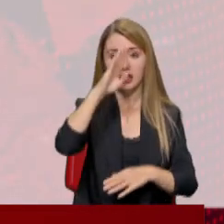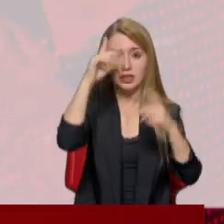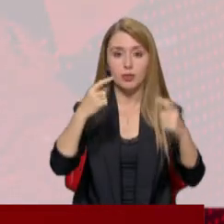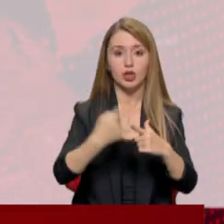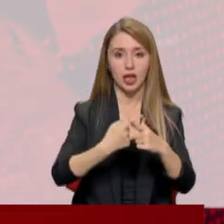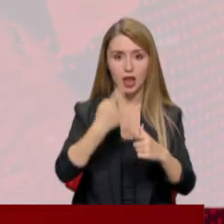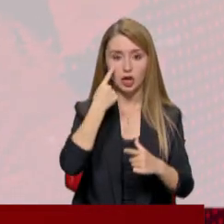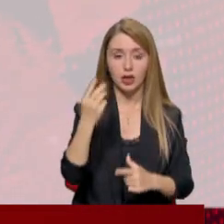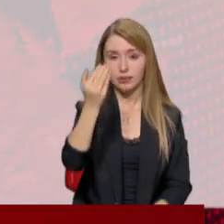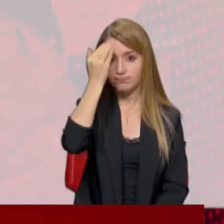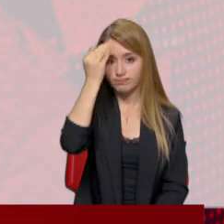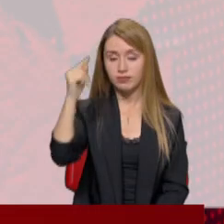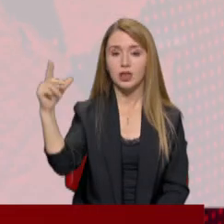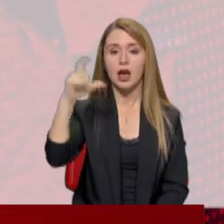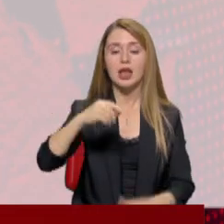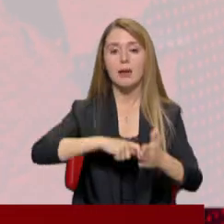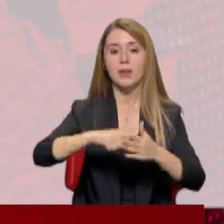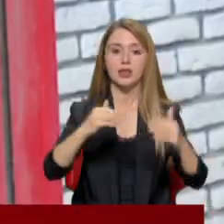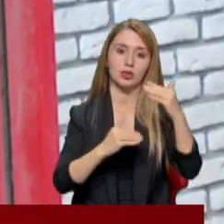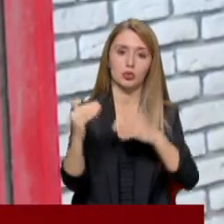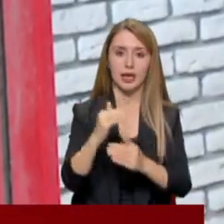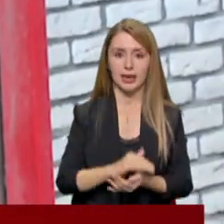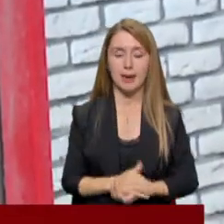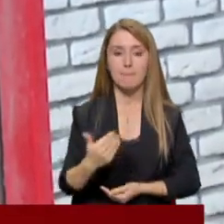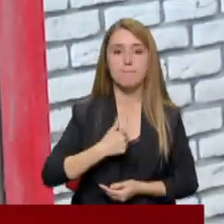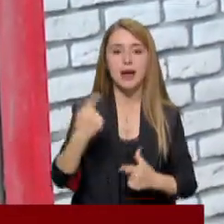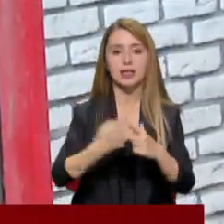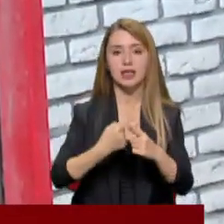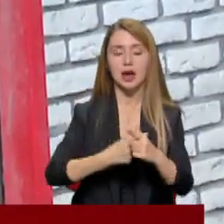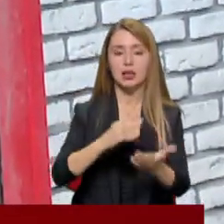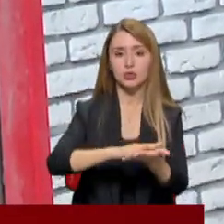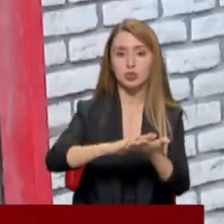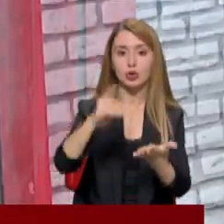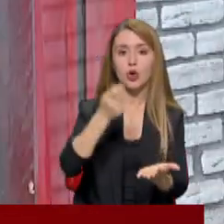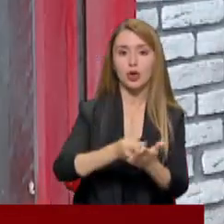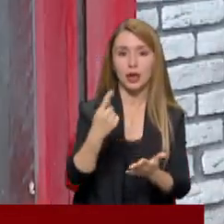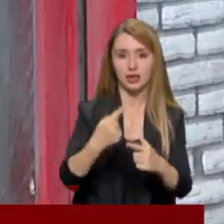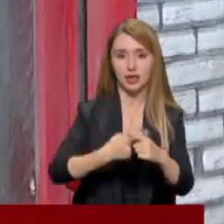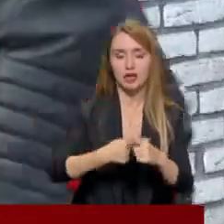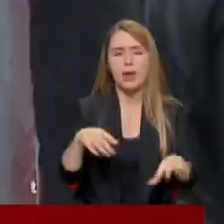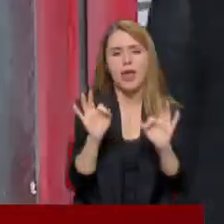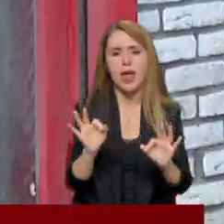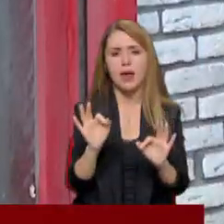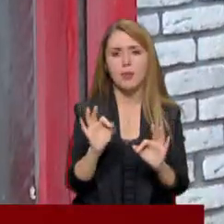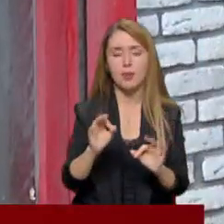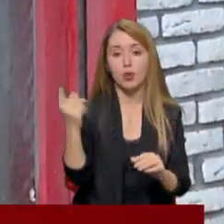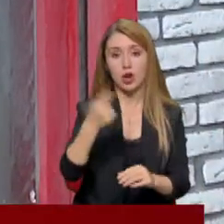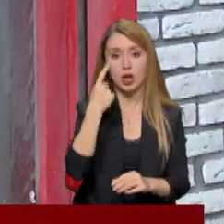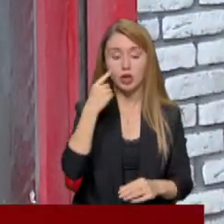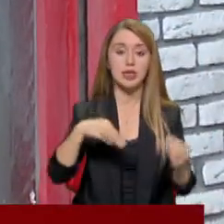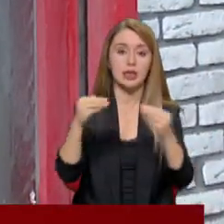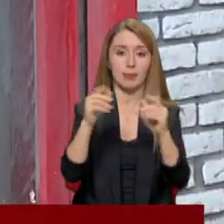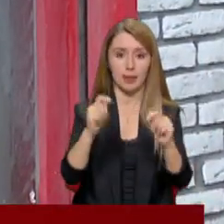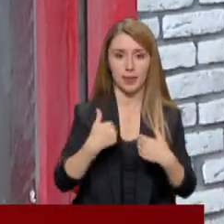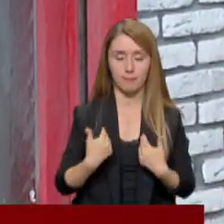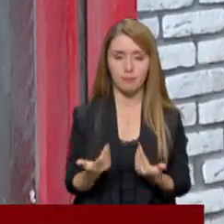kiralarsa dar gelirlinin aylık kazancının çok üstün ben hani kiralarını düzgün ödeyen bir kiracıyım her sene de tef TÜFE oranına göre zammı da